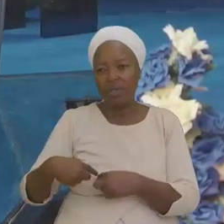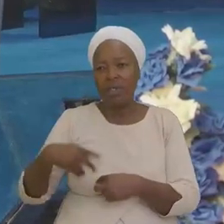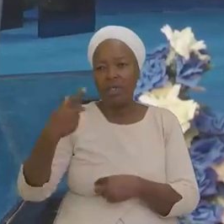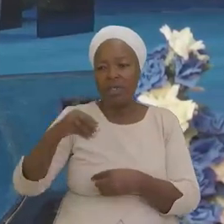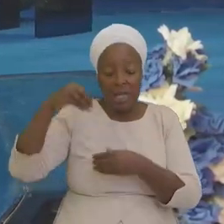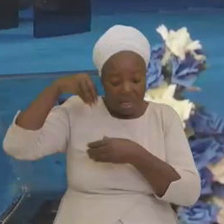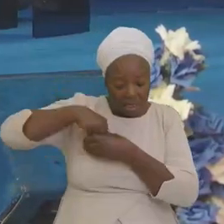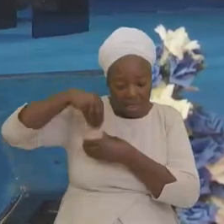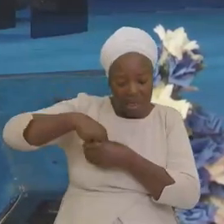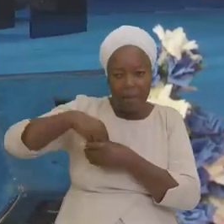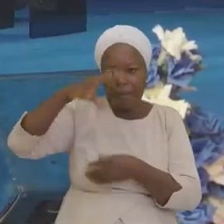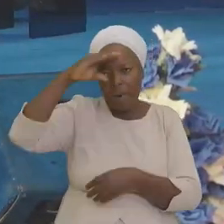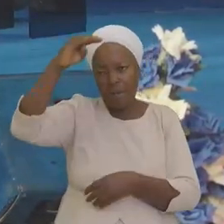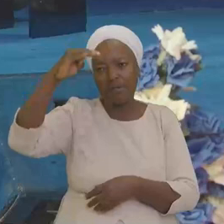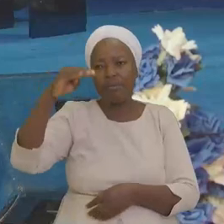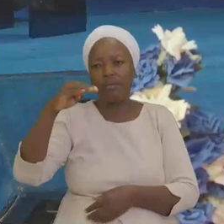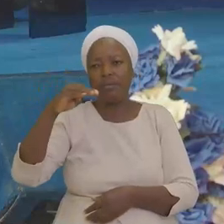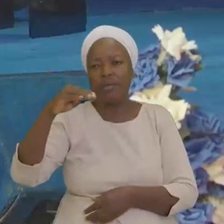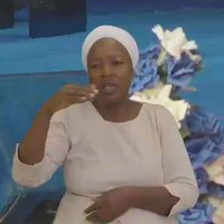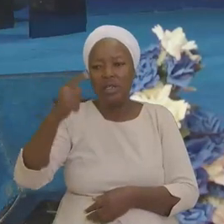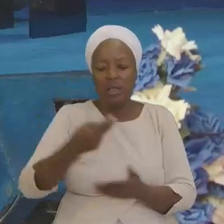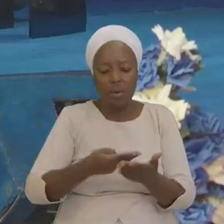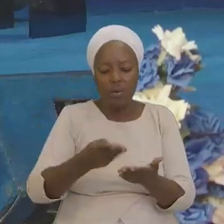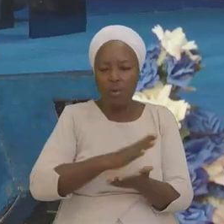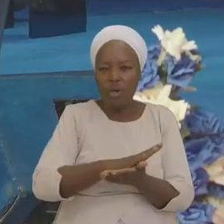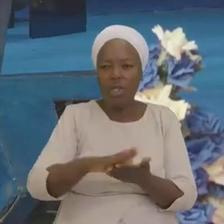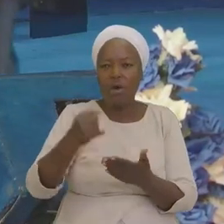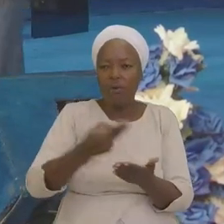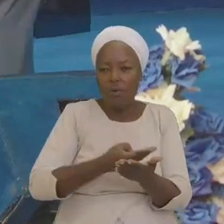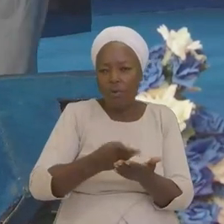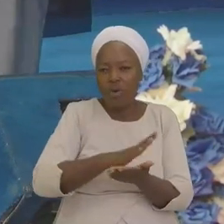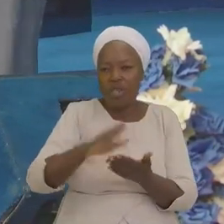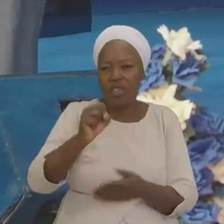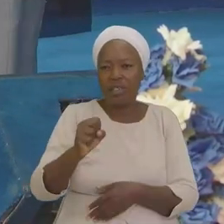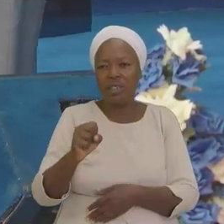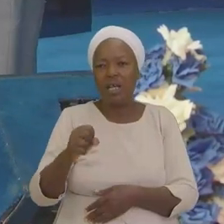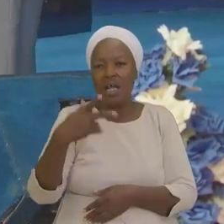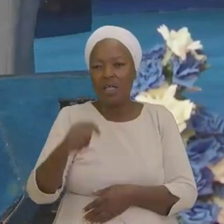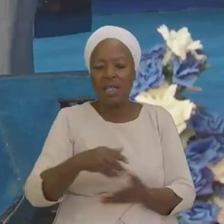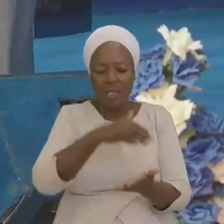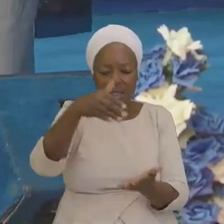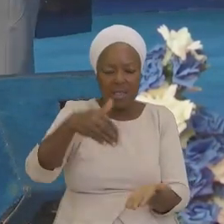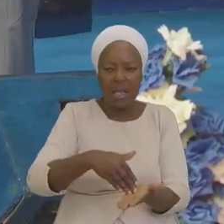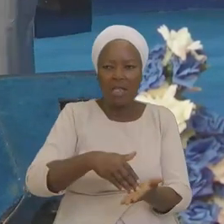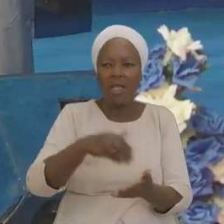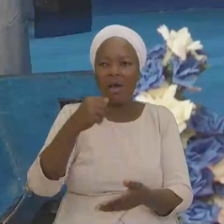Ensuite, nous avons le cœur, l'homme intérieur, le saint des